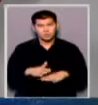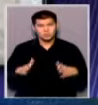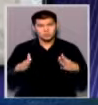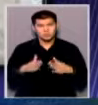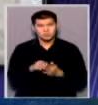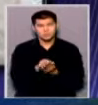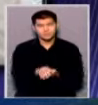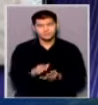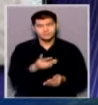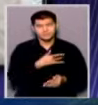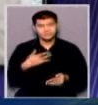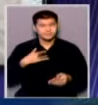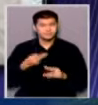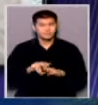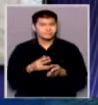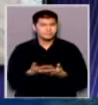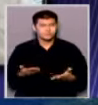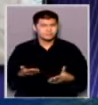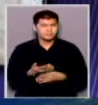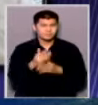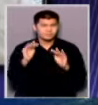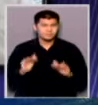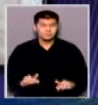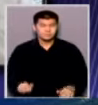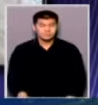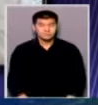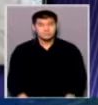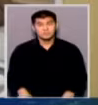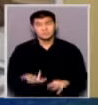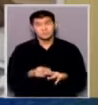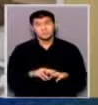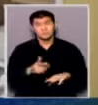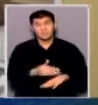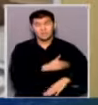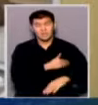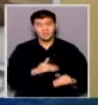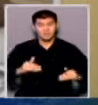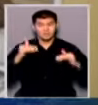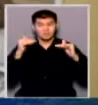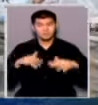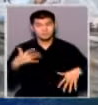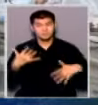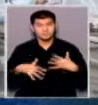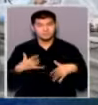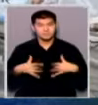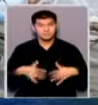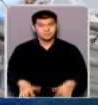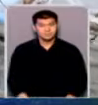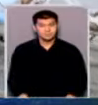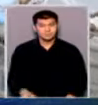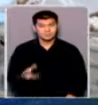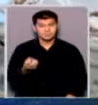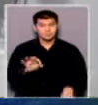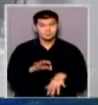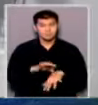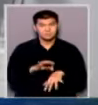жиіленіп, өкпенің тынысалу сыйымдылығы төмен түсіп кетеді. Дене қызуының өте қатты жоғарылауы, әлсіздік, және де